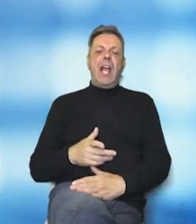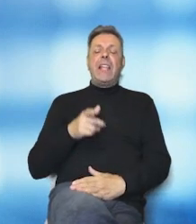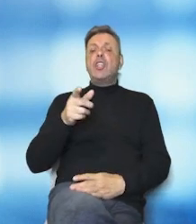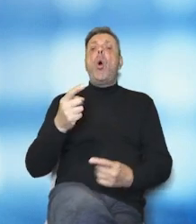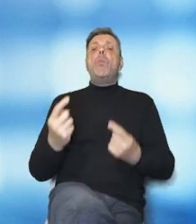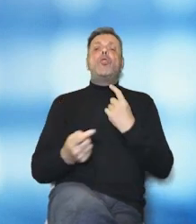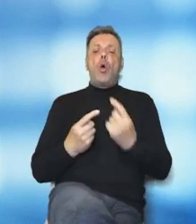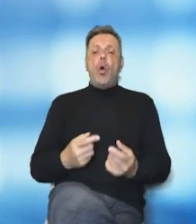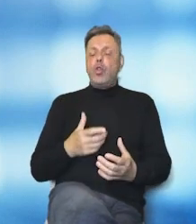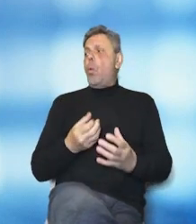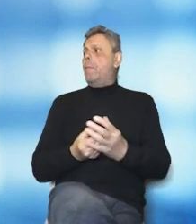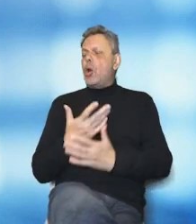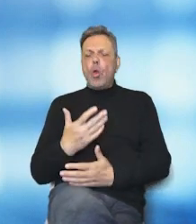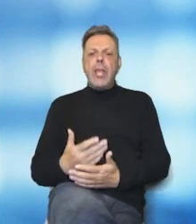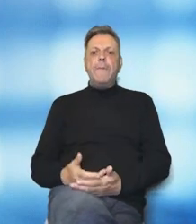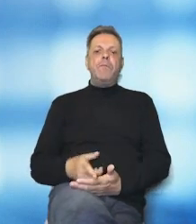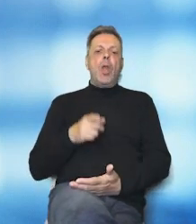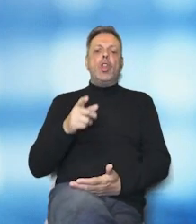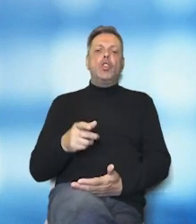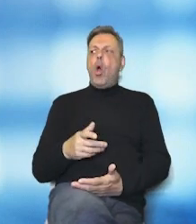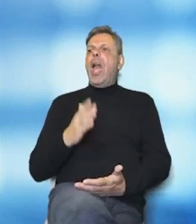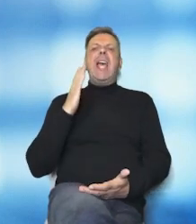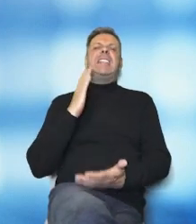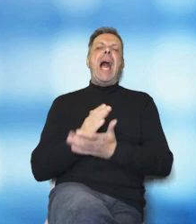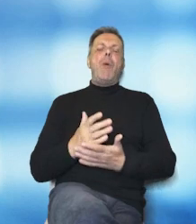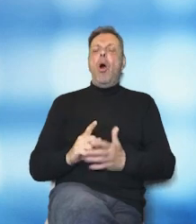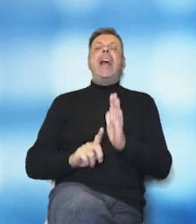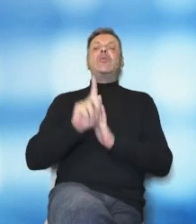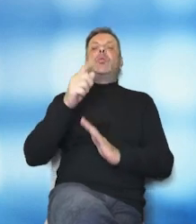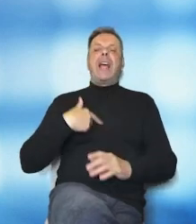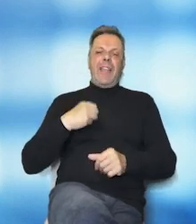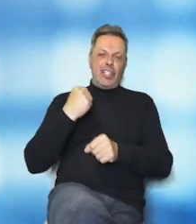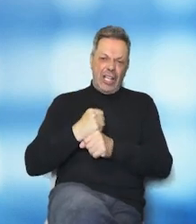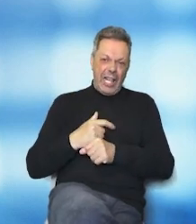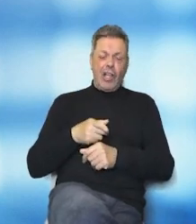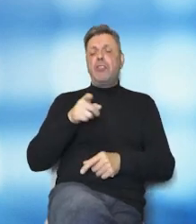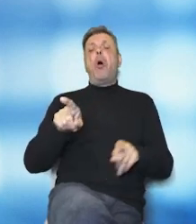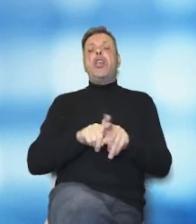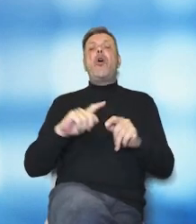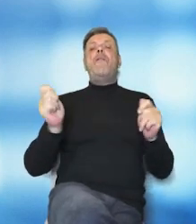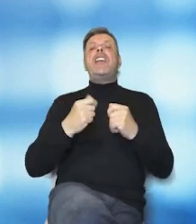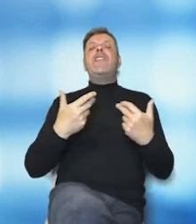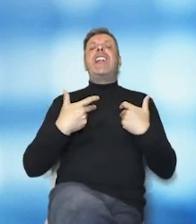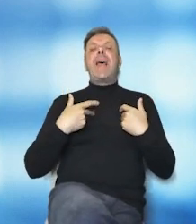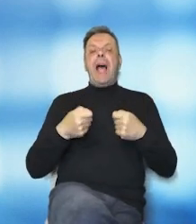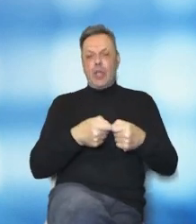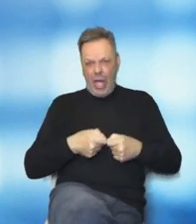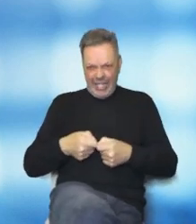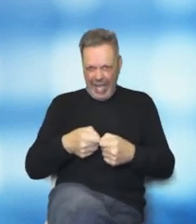dogodi u prirodi na planini, to je zapravo manifest našeg rada i to je zapravo festival i za nas organizatore. Jel?